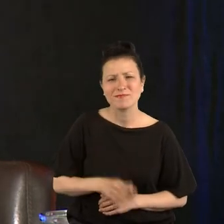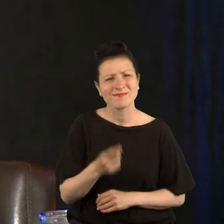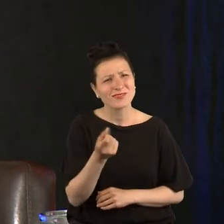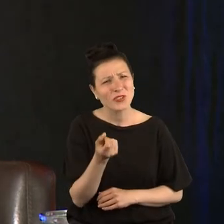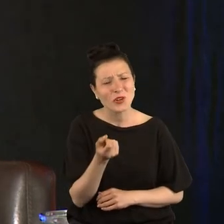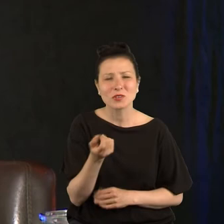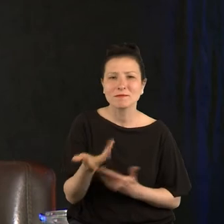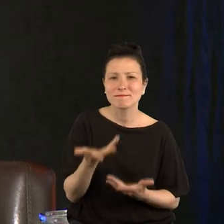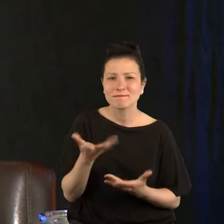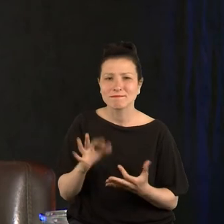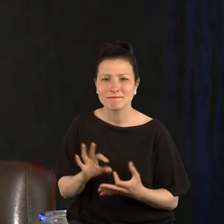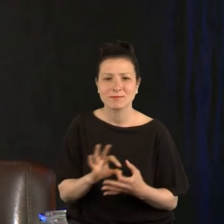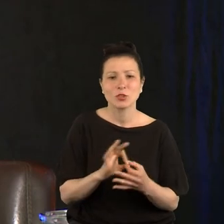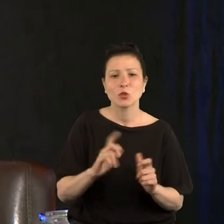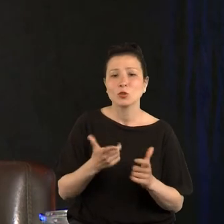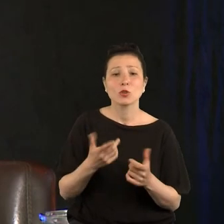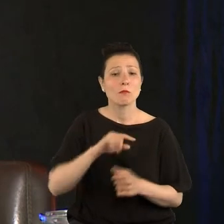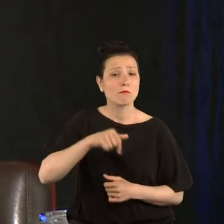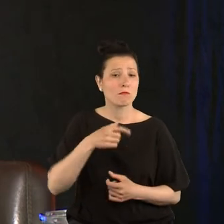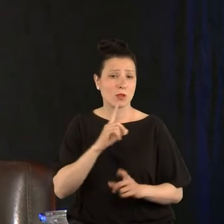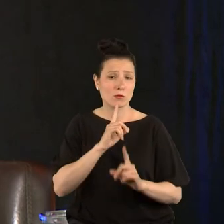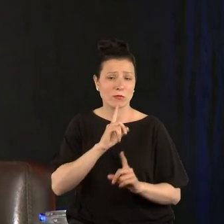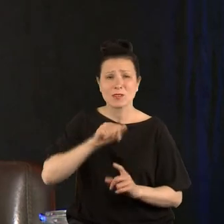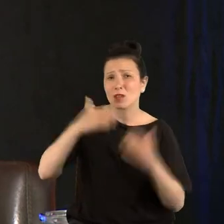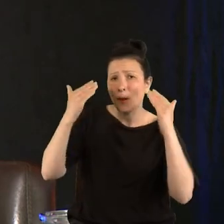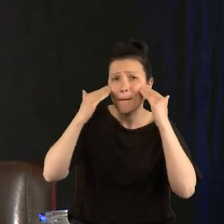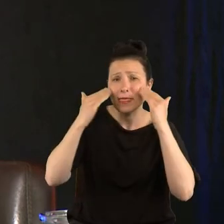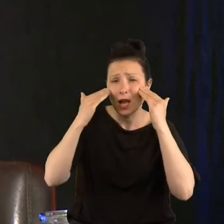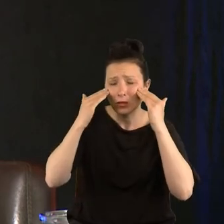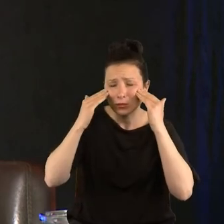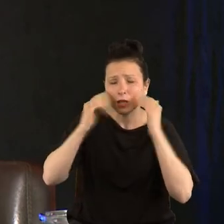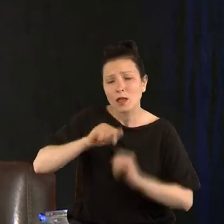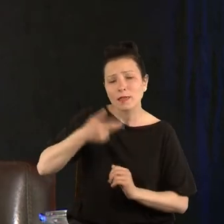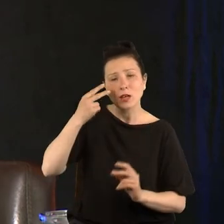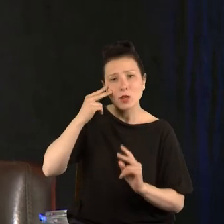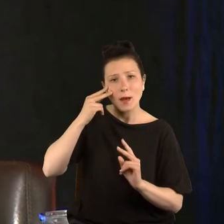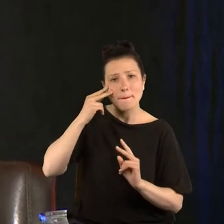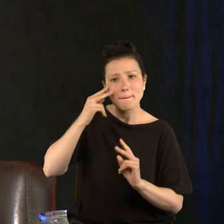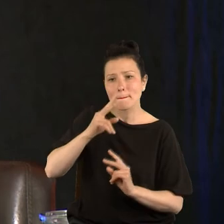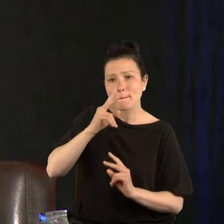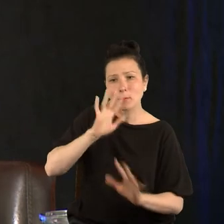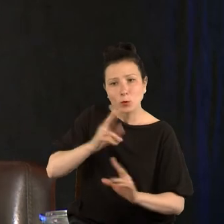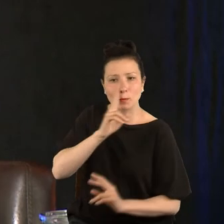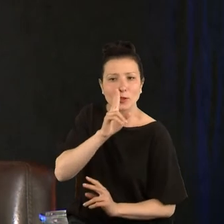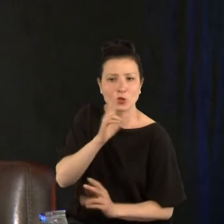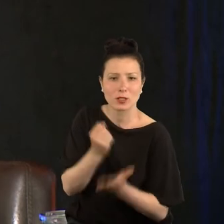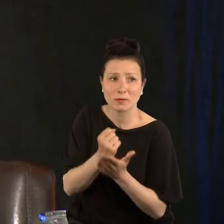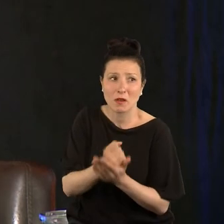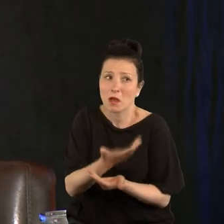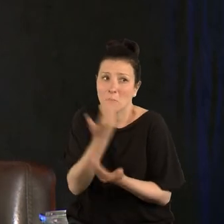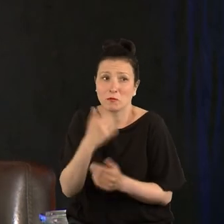nadal związane z tym, o czym rozmawiamy. To jest nasza mentalność, to jest nasze patrzenie na sprawy, bo nie wiem, czy pan by mnie zatrudnił, gdybym weszła